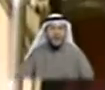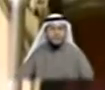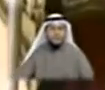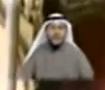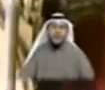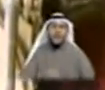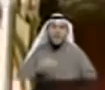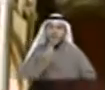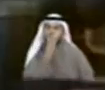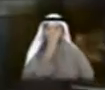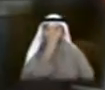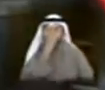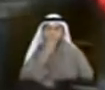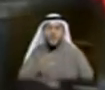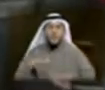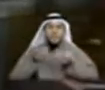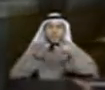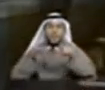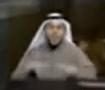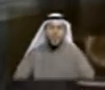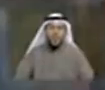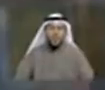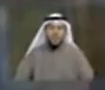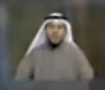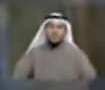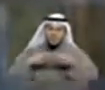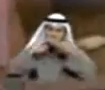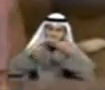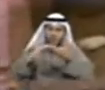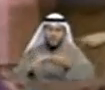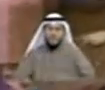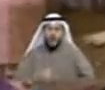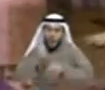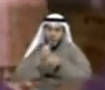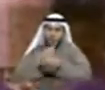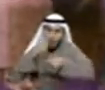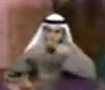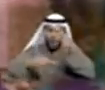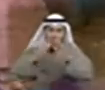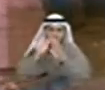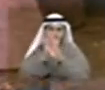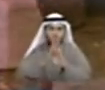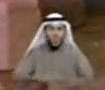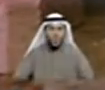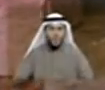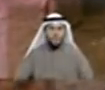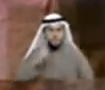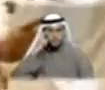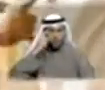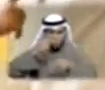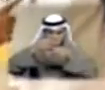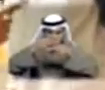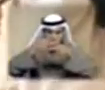300 مليون دولار على مدى 3 سنوات لدعم سوريا. لقد كانت وما زالت دولة الكويت من أولى